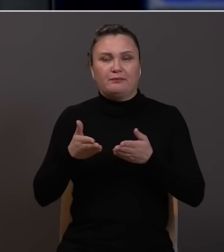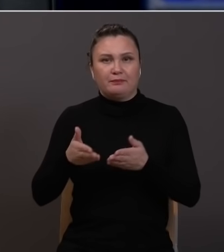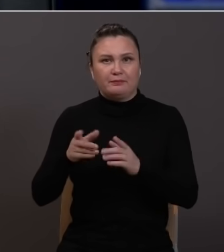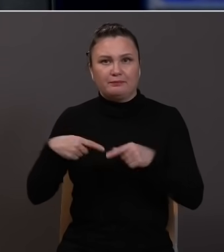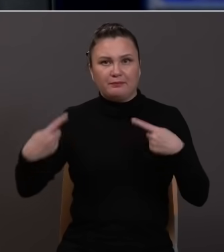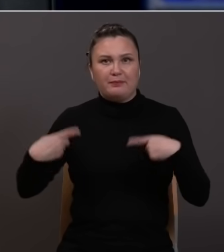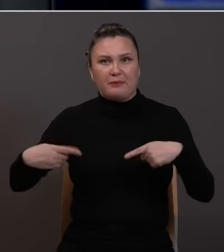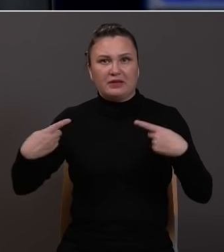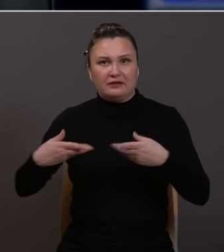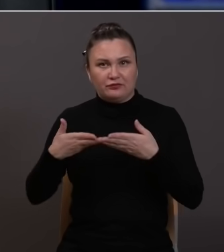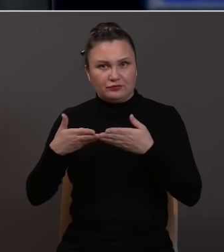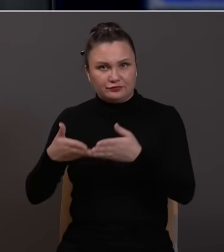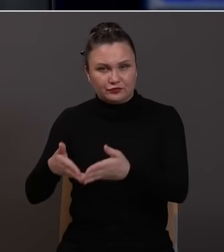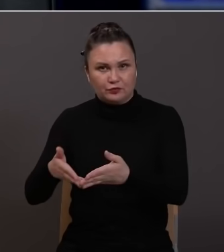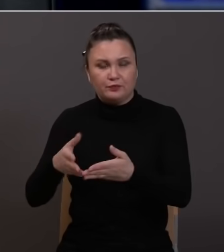побережью через